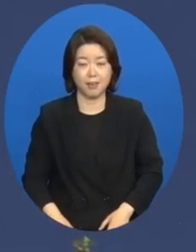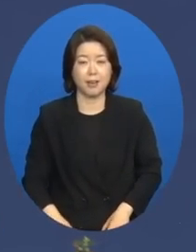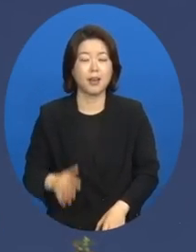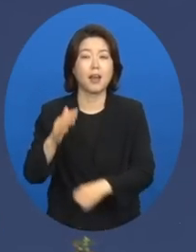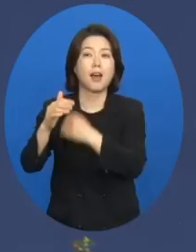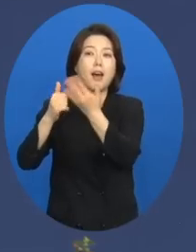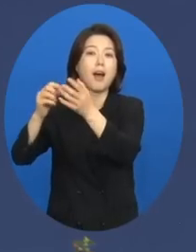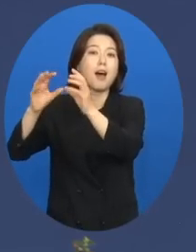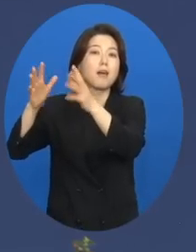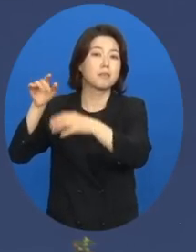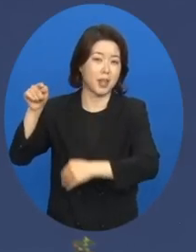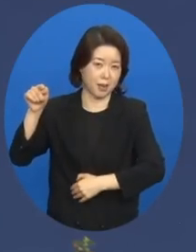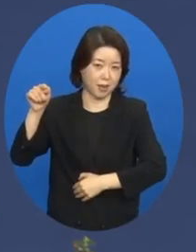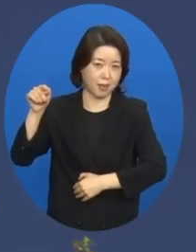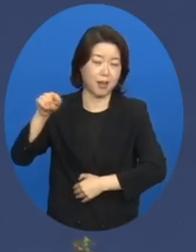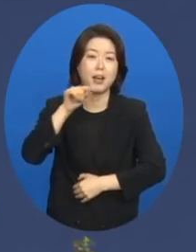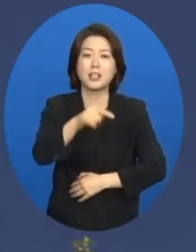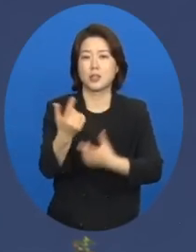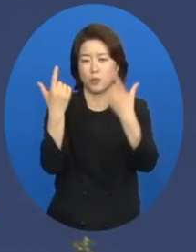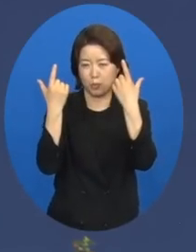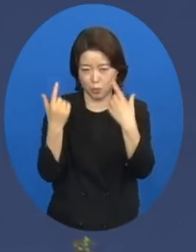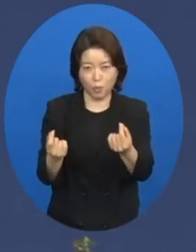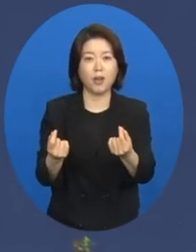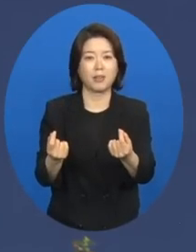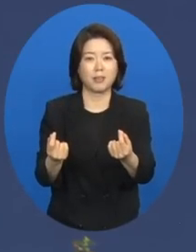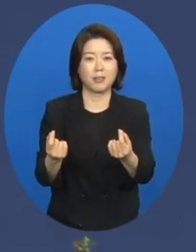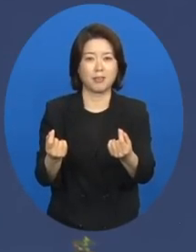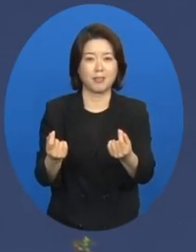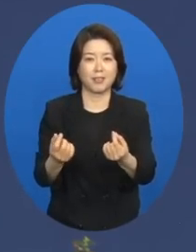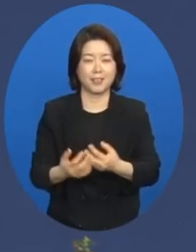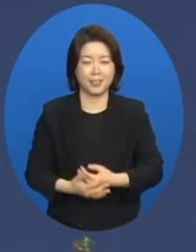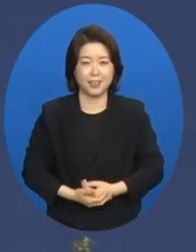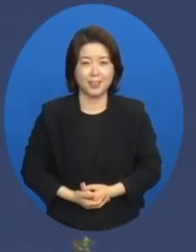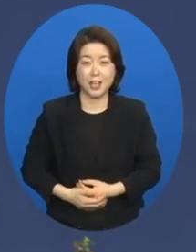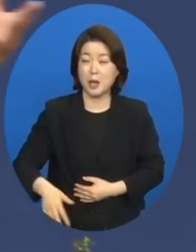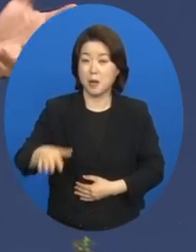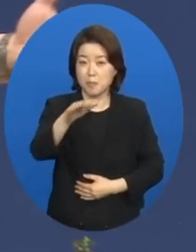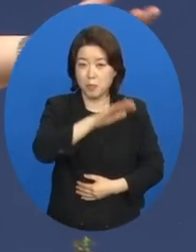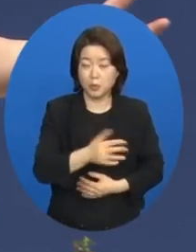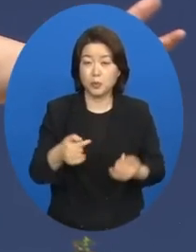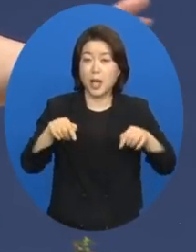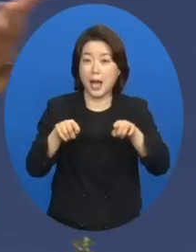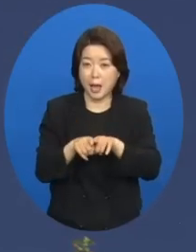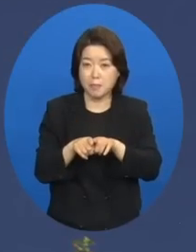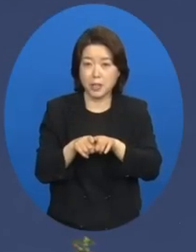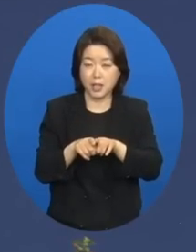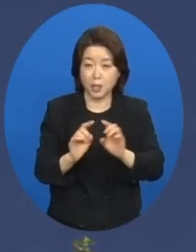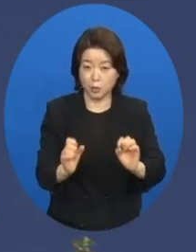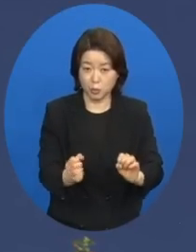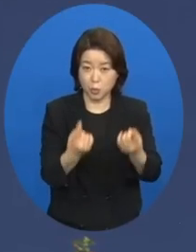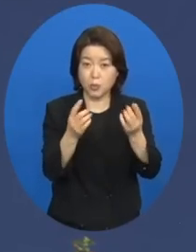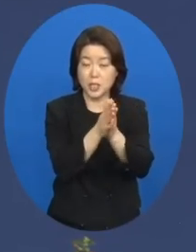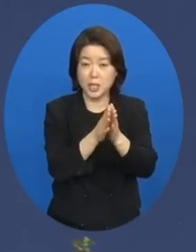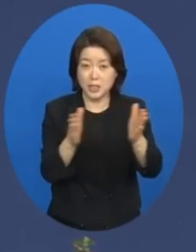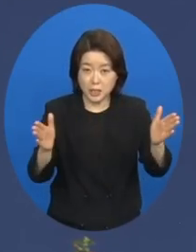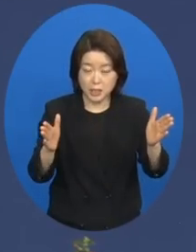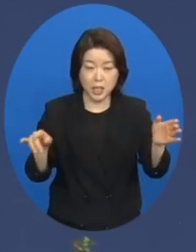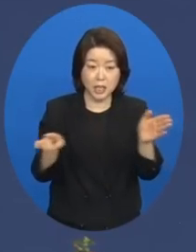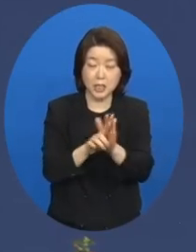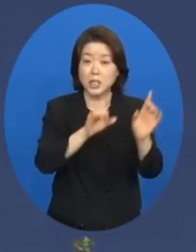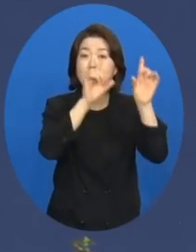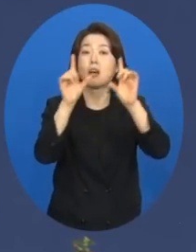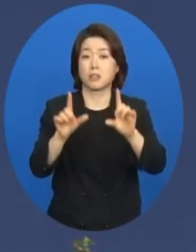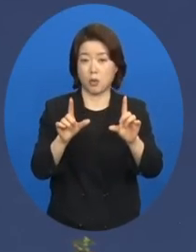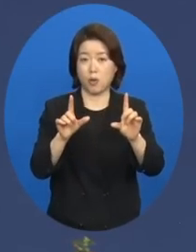하나님의 나라가 이와 같으리라. 모두가 다 함께 그냥 시작한